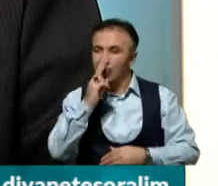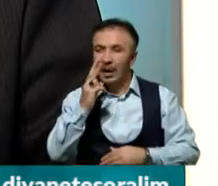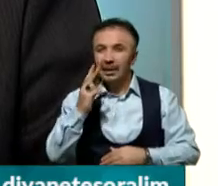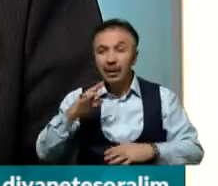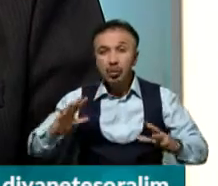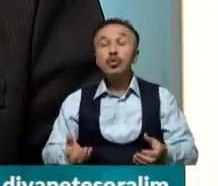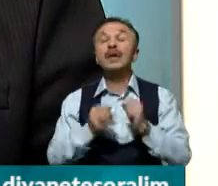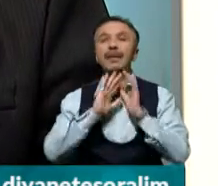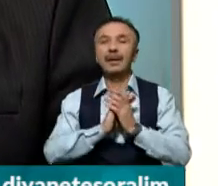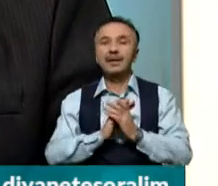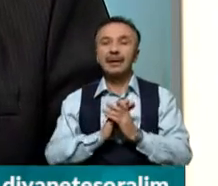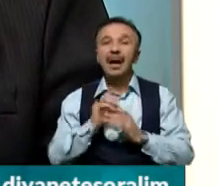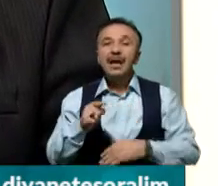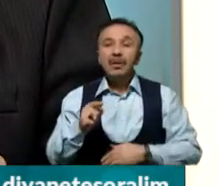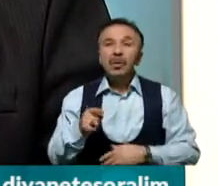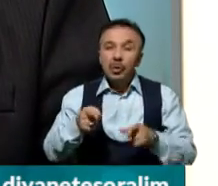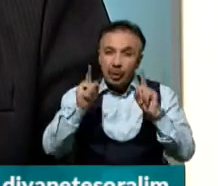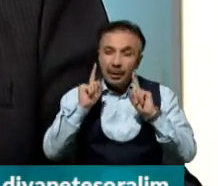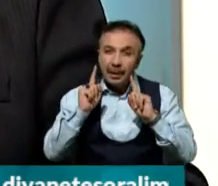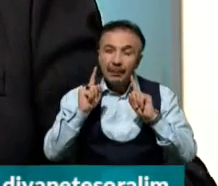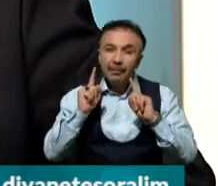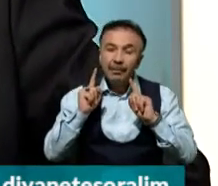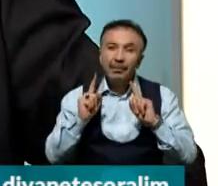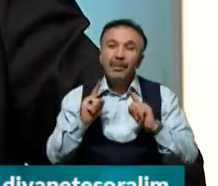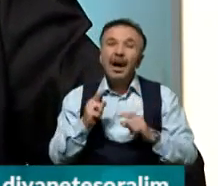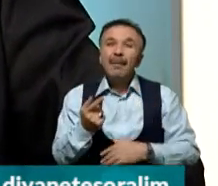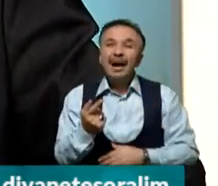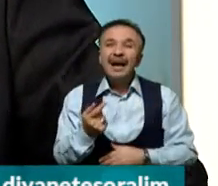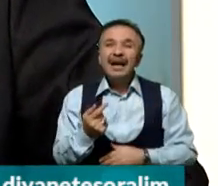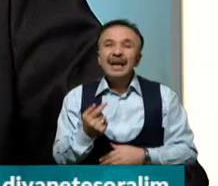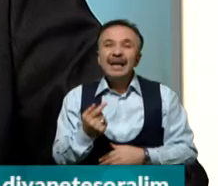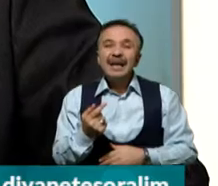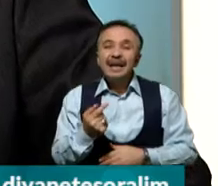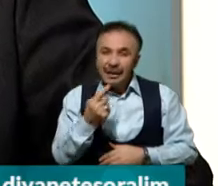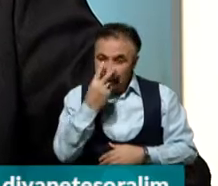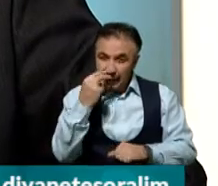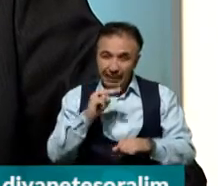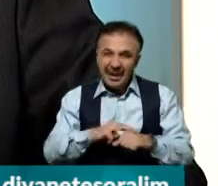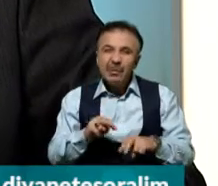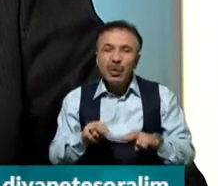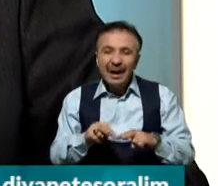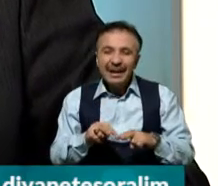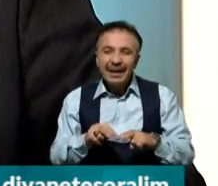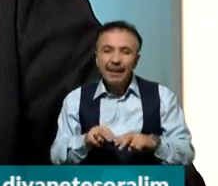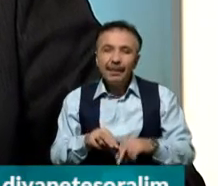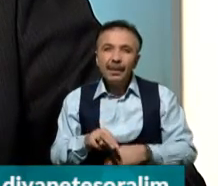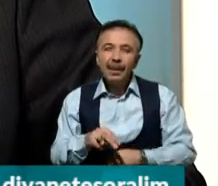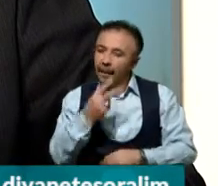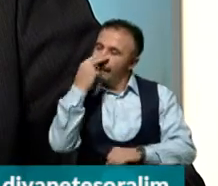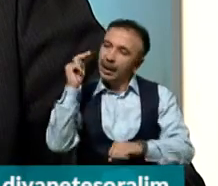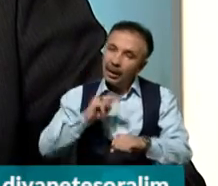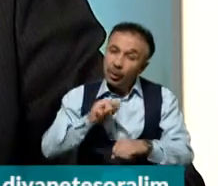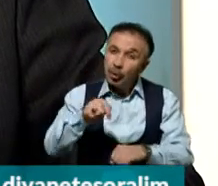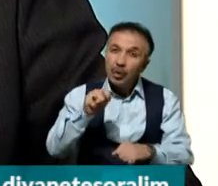edecek. Bu yeminle zarar verdiyse onu giderecek. Ama yemini münakide diyoruz. Yani vallahi şu işi yapmayacağım